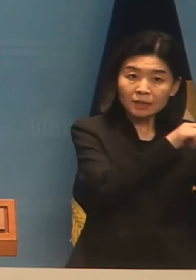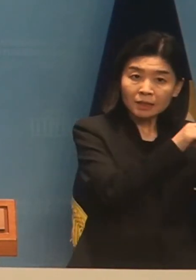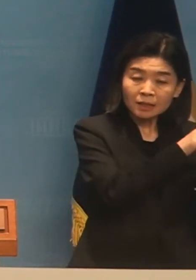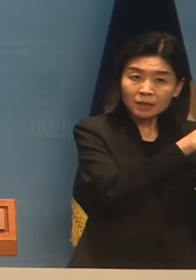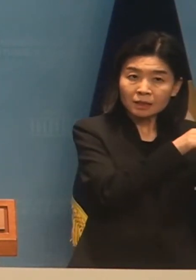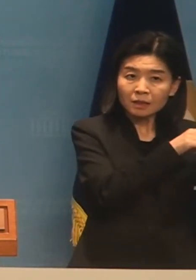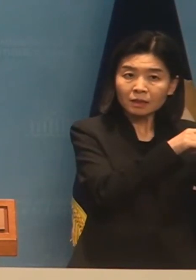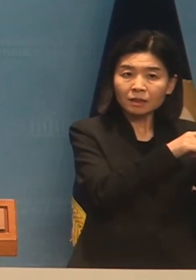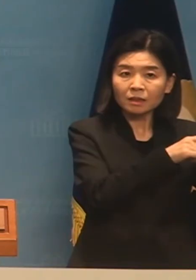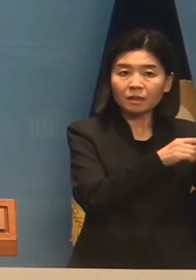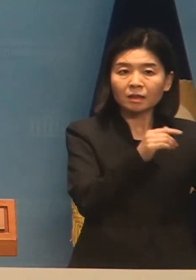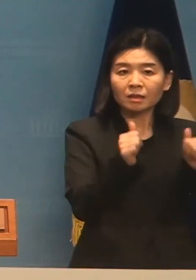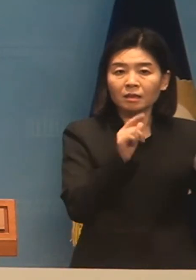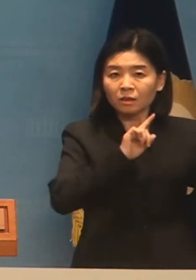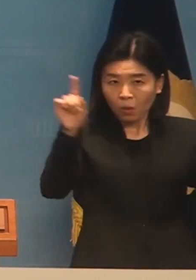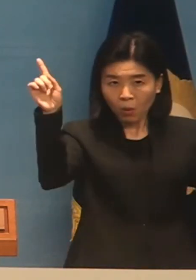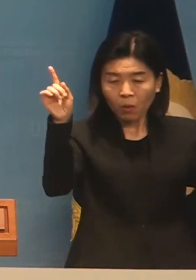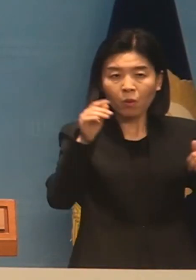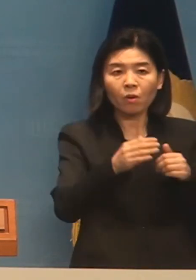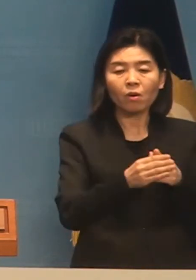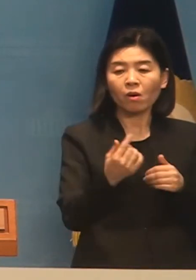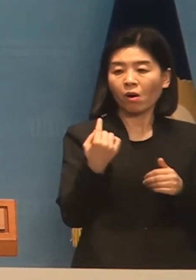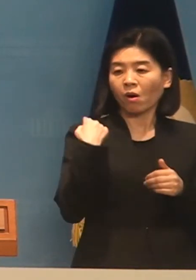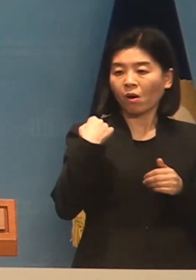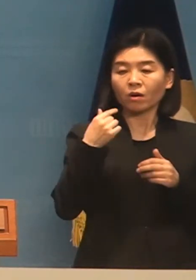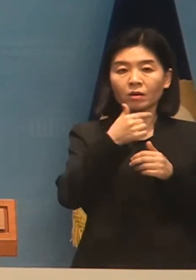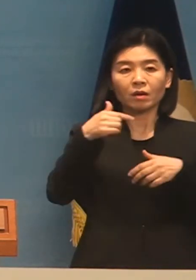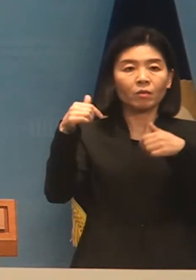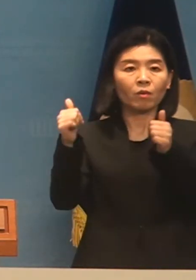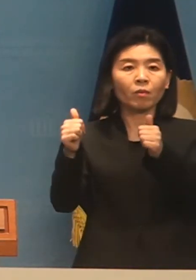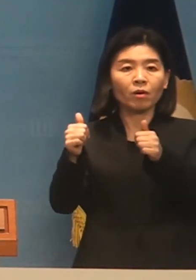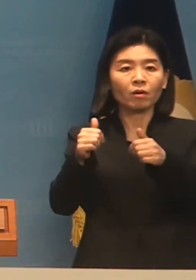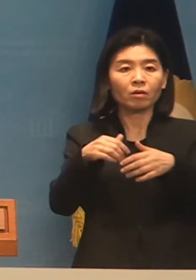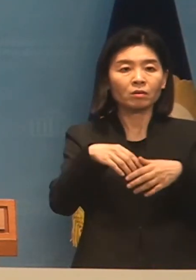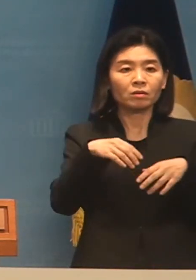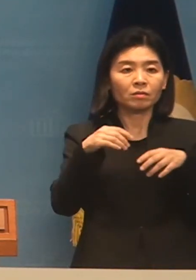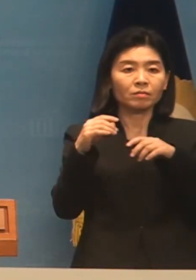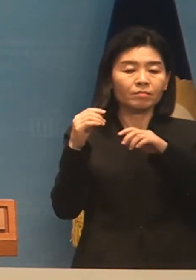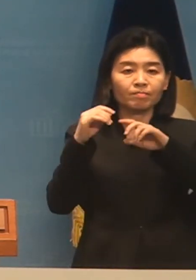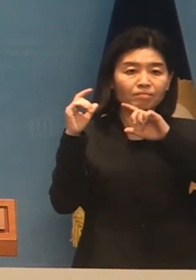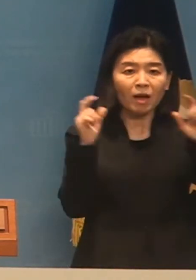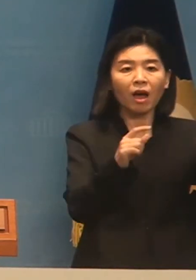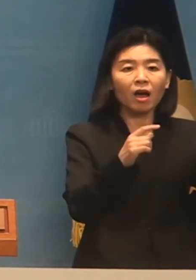이재명을 기소하여 어제 대법원이 파기환송한 죄 역시